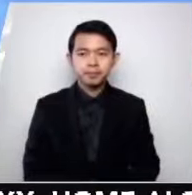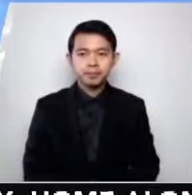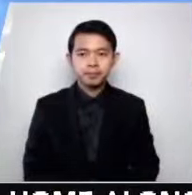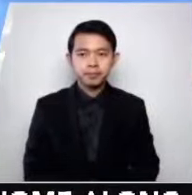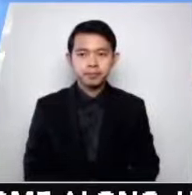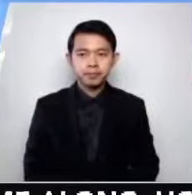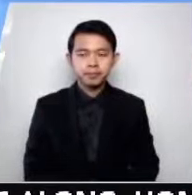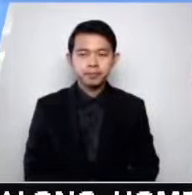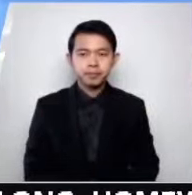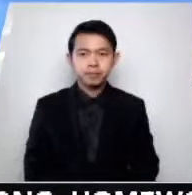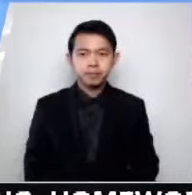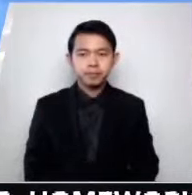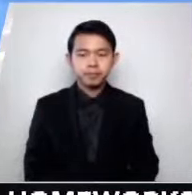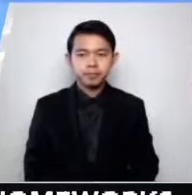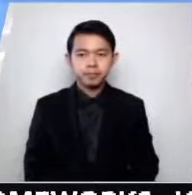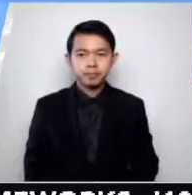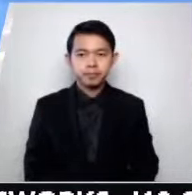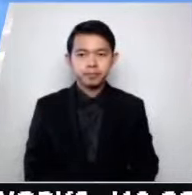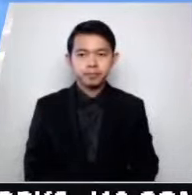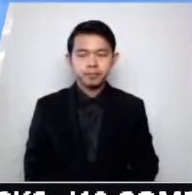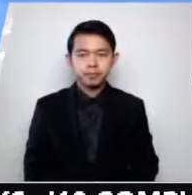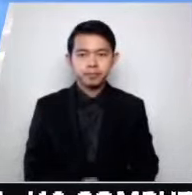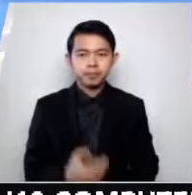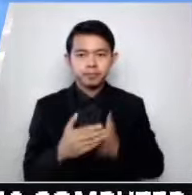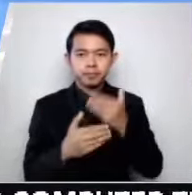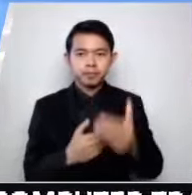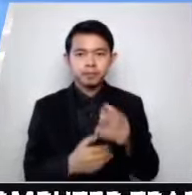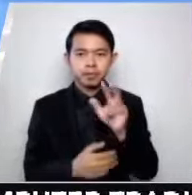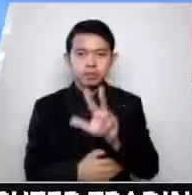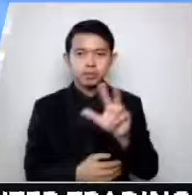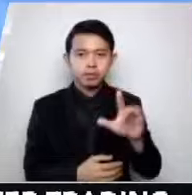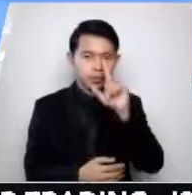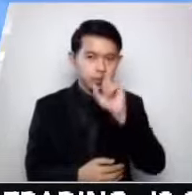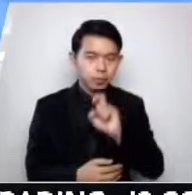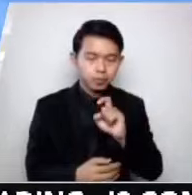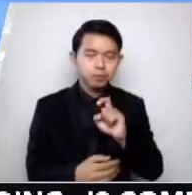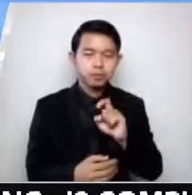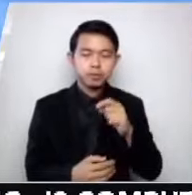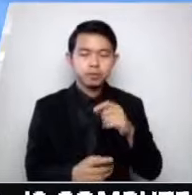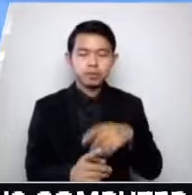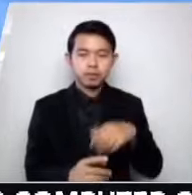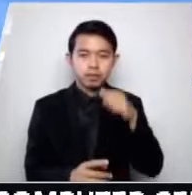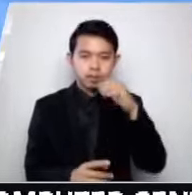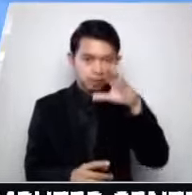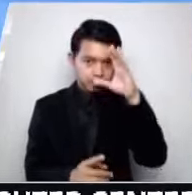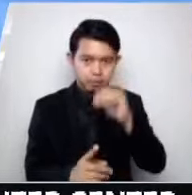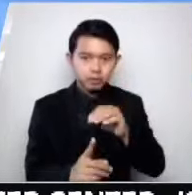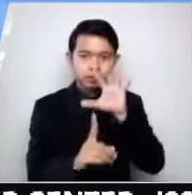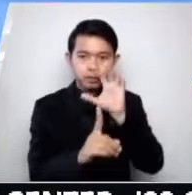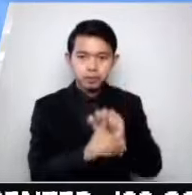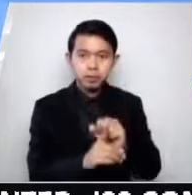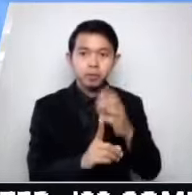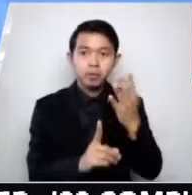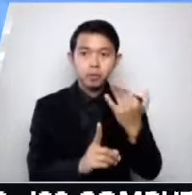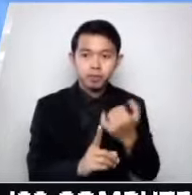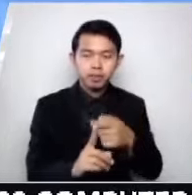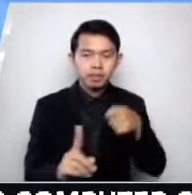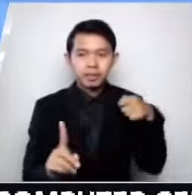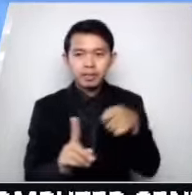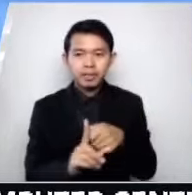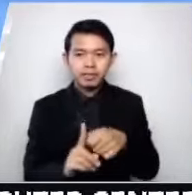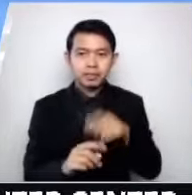Arestado ang isang lalaking 33 anyos dahil sa pagpatay sa kanyang kaibigan dahil umano sa sugal. Aminado sa krimen ang